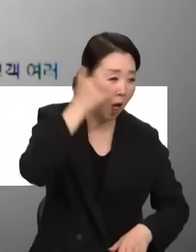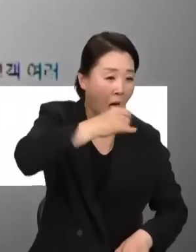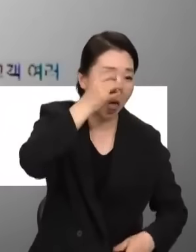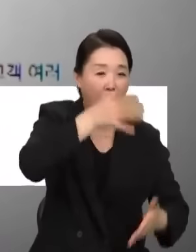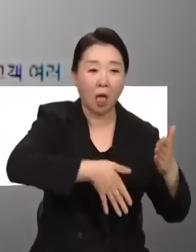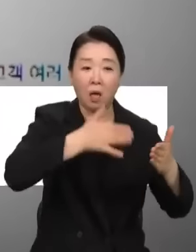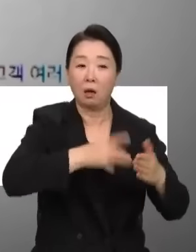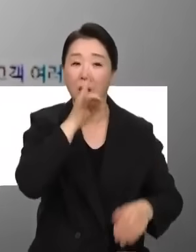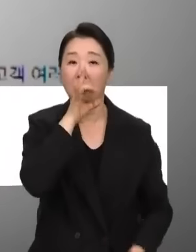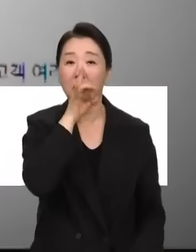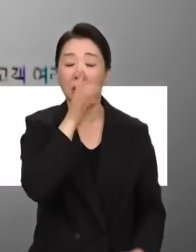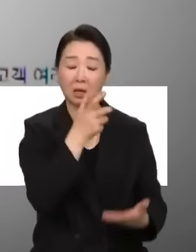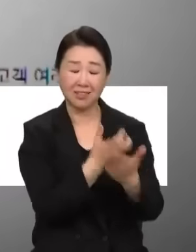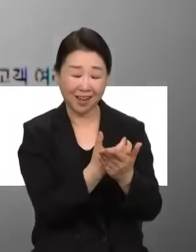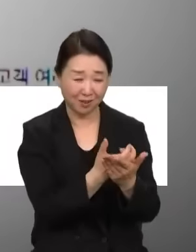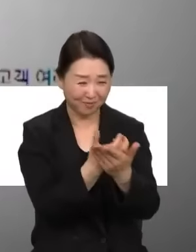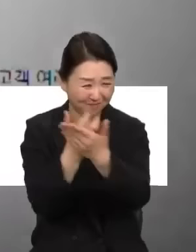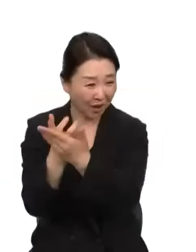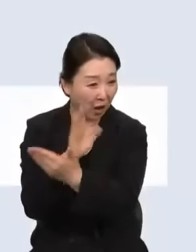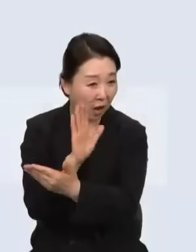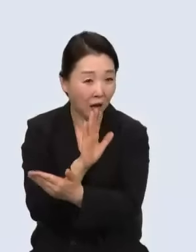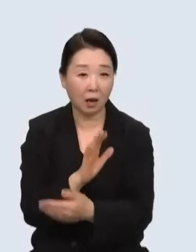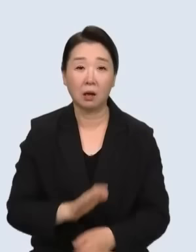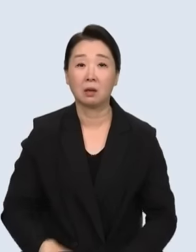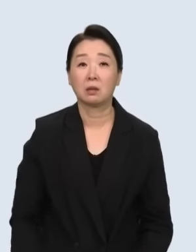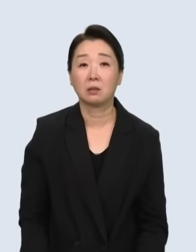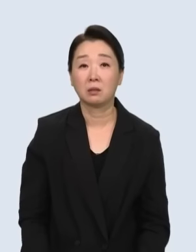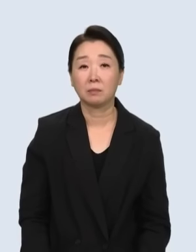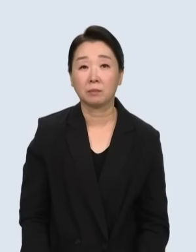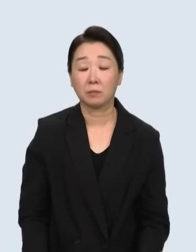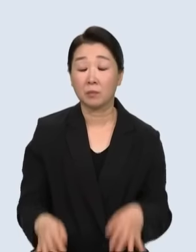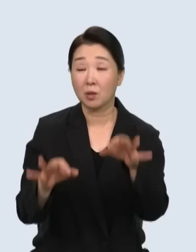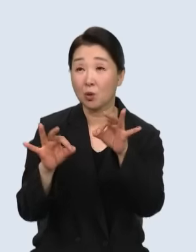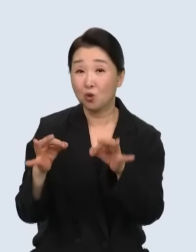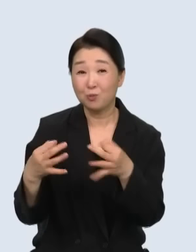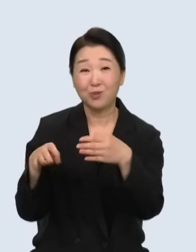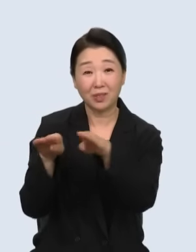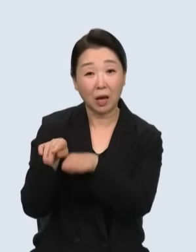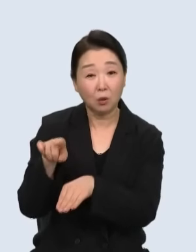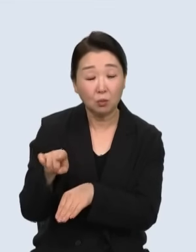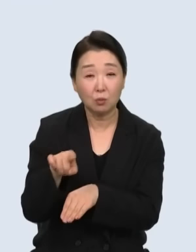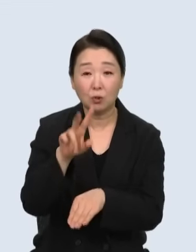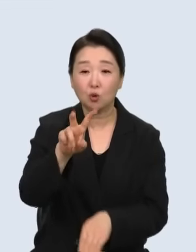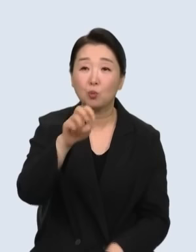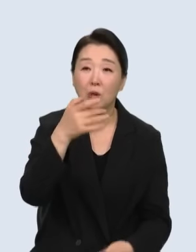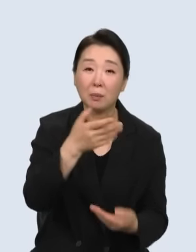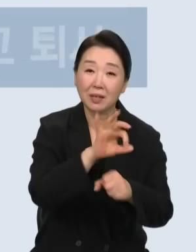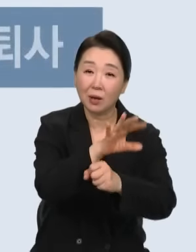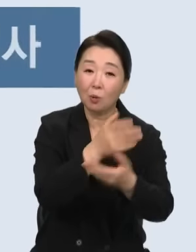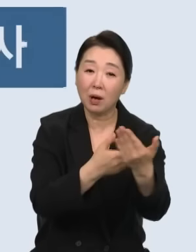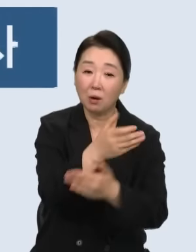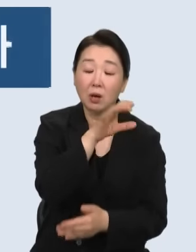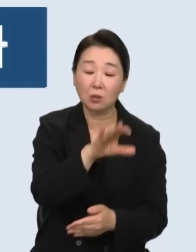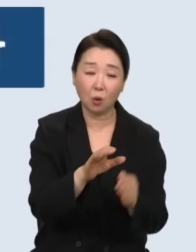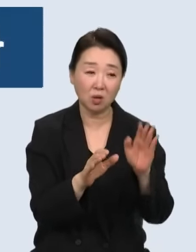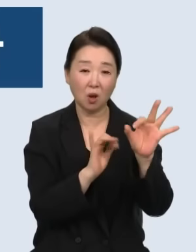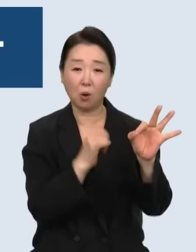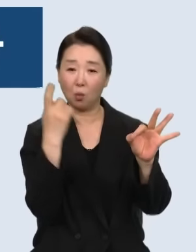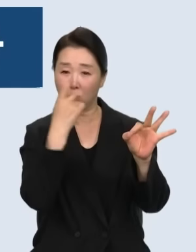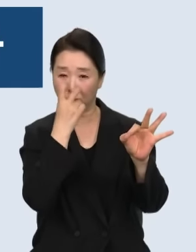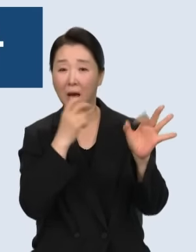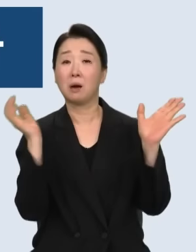않거나 자료 제출에 비협조적인 금융당국이 29개 거래소 가운데 열 곳을 긴급 조사한